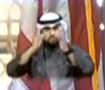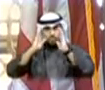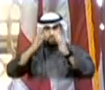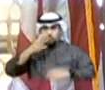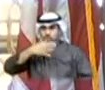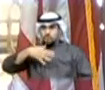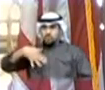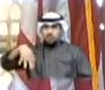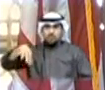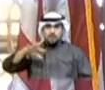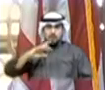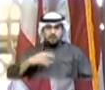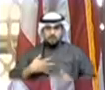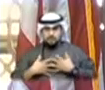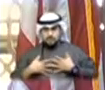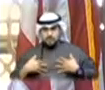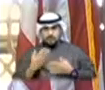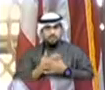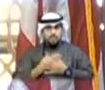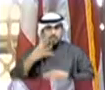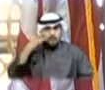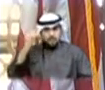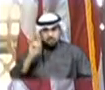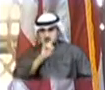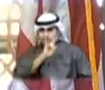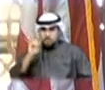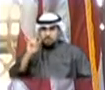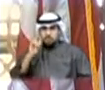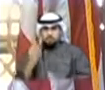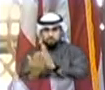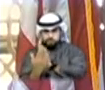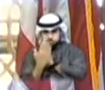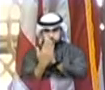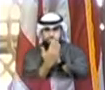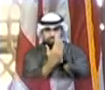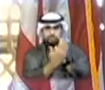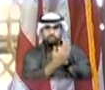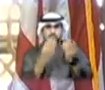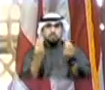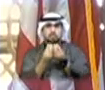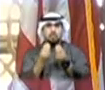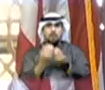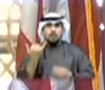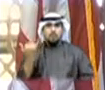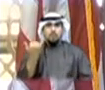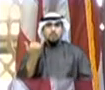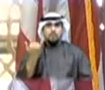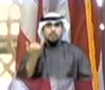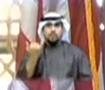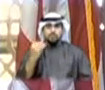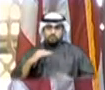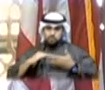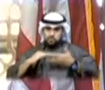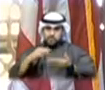عن حكومتي وشعبي أننا لم ولن ننسى موقفكم معنا والتضحيات التي قدمتموها من أجل الكويت، وسنظل